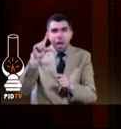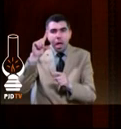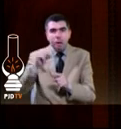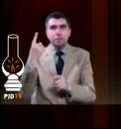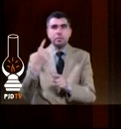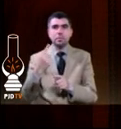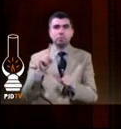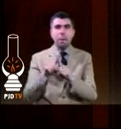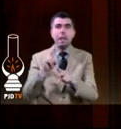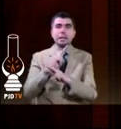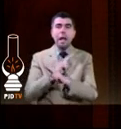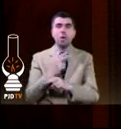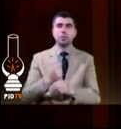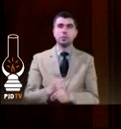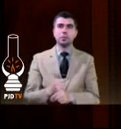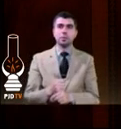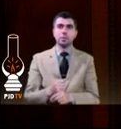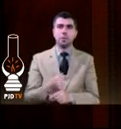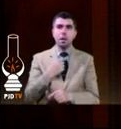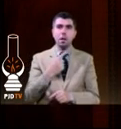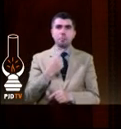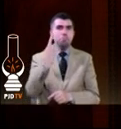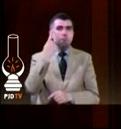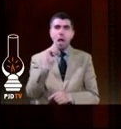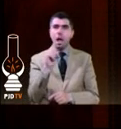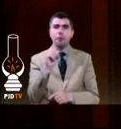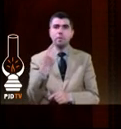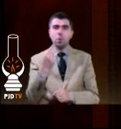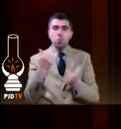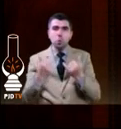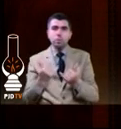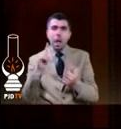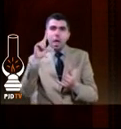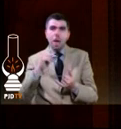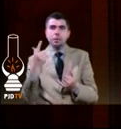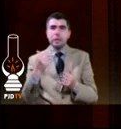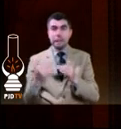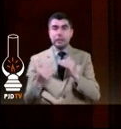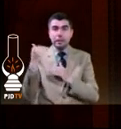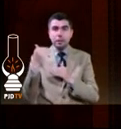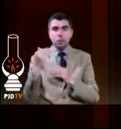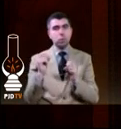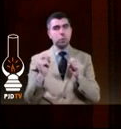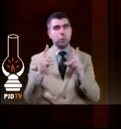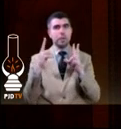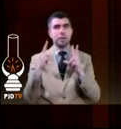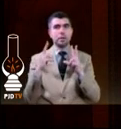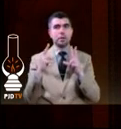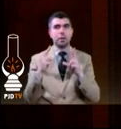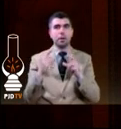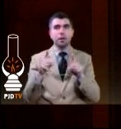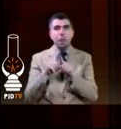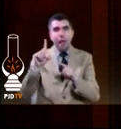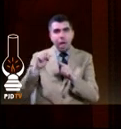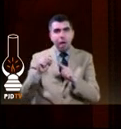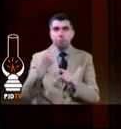شوية، حيتاش الناس ما كيعرفوش شنو هي تنقص لهم، تزيدهم هذاك داخل في الثقافه ديالنا، تنقص